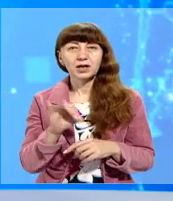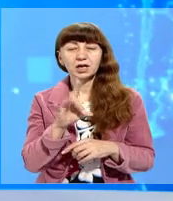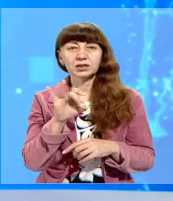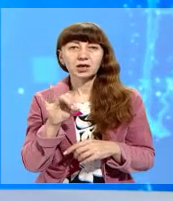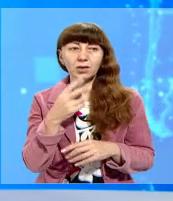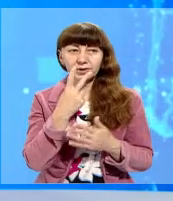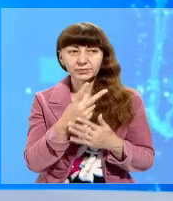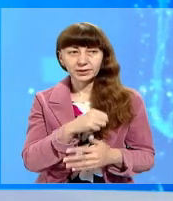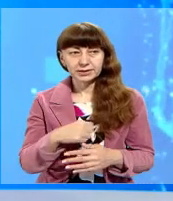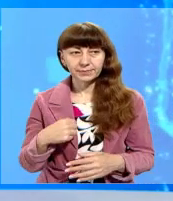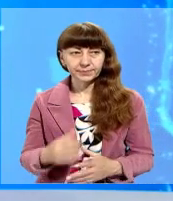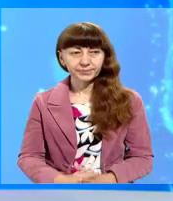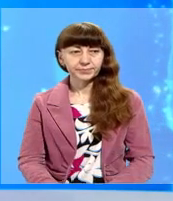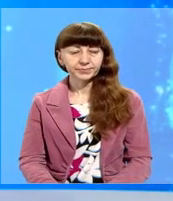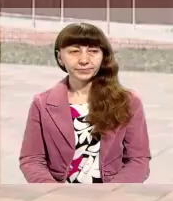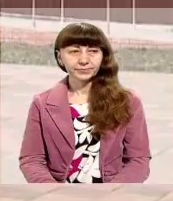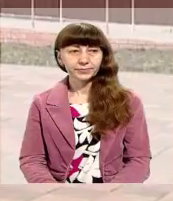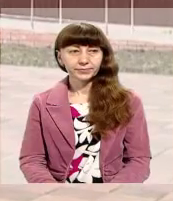рабочего визита в город Лисаковск.